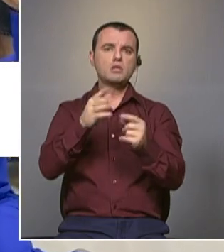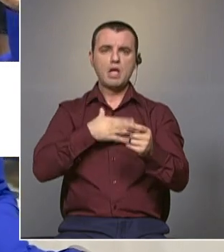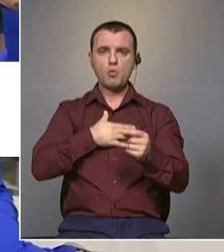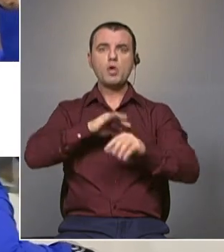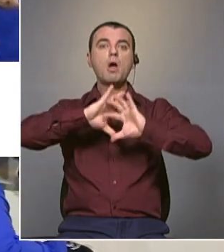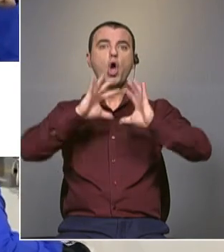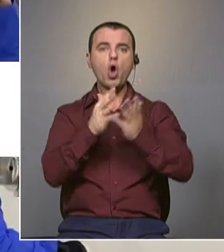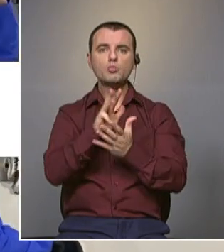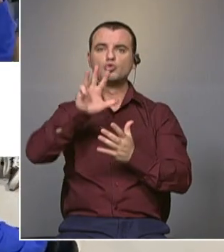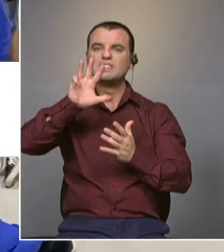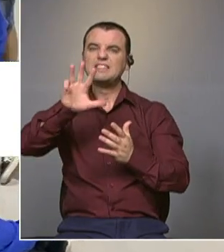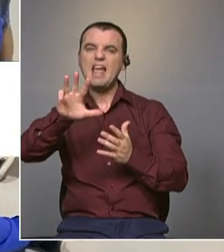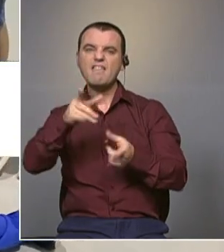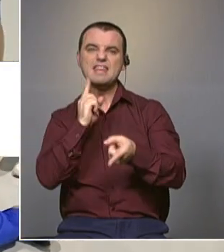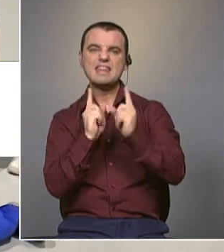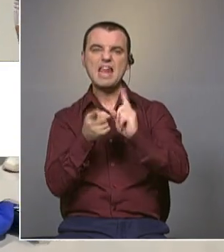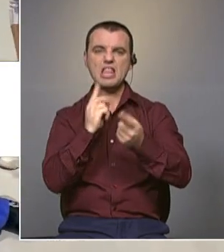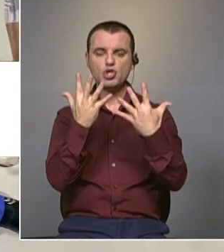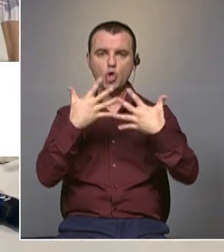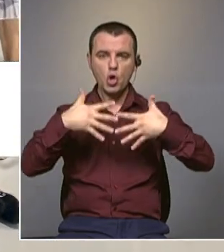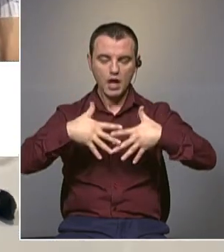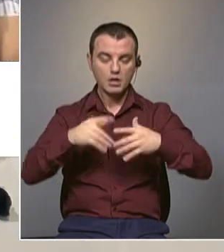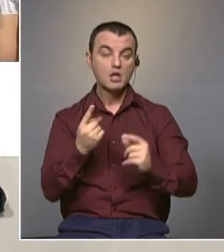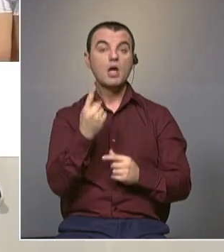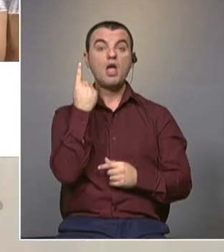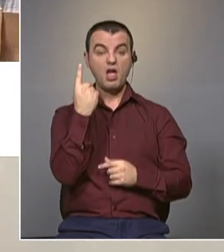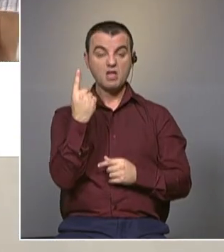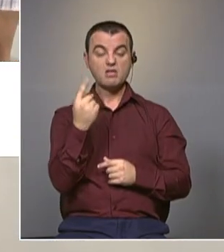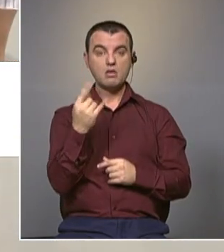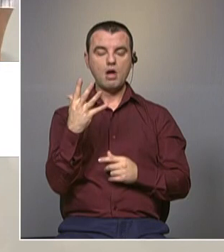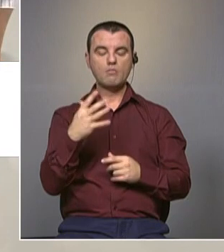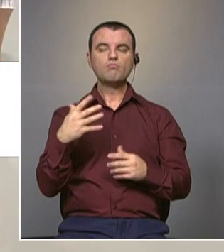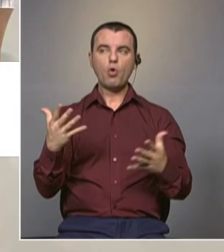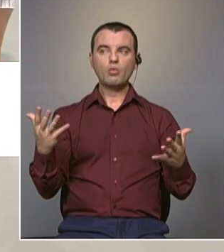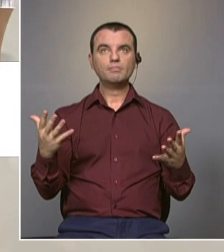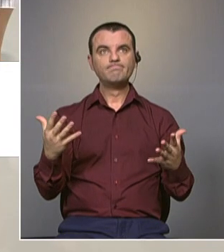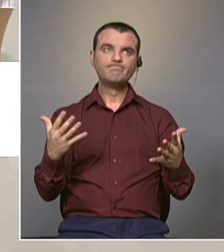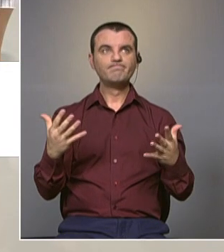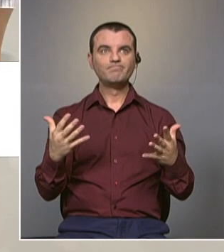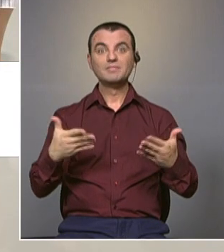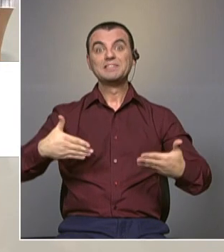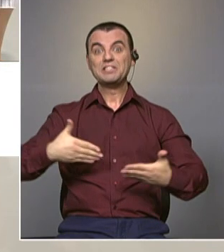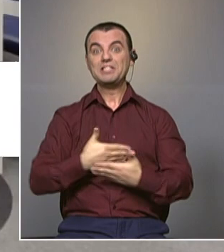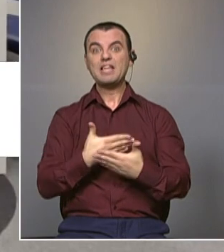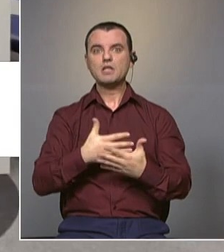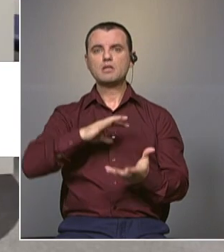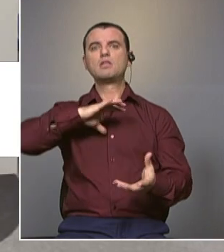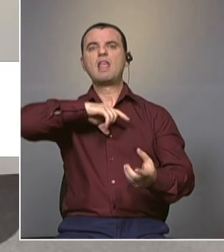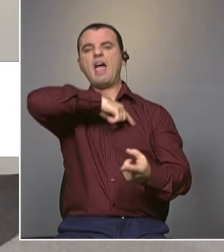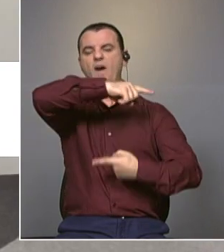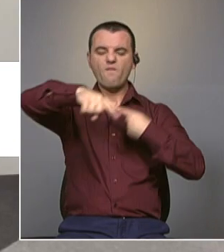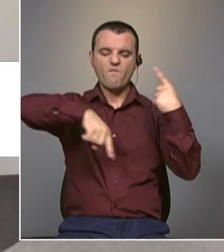тренажора в Space Camp, като да, единият е много такъв интересен, въртиш се